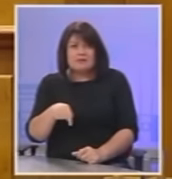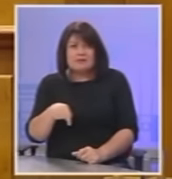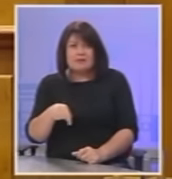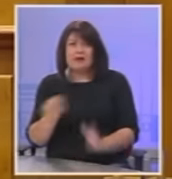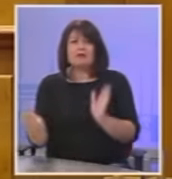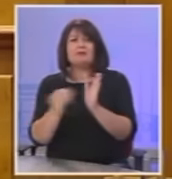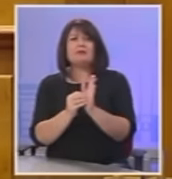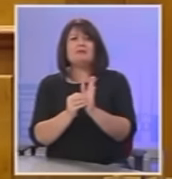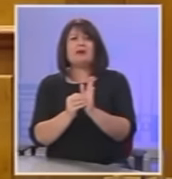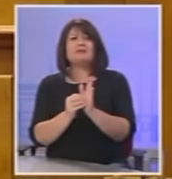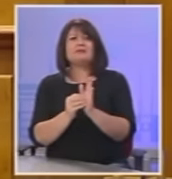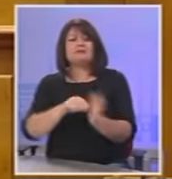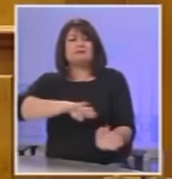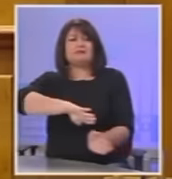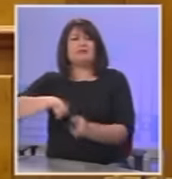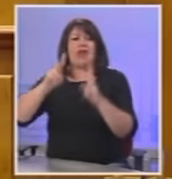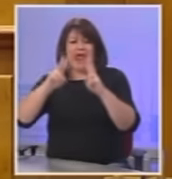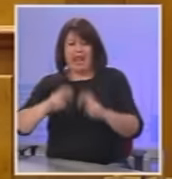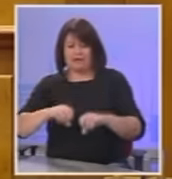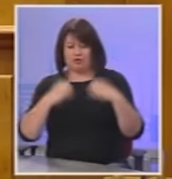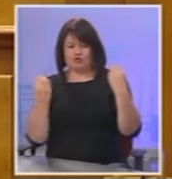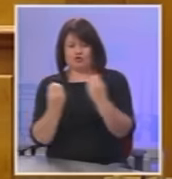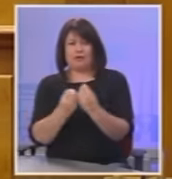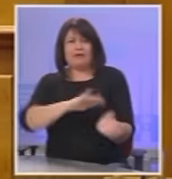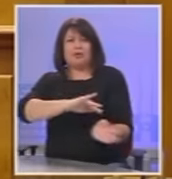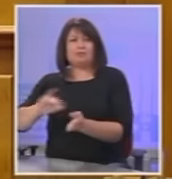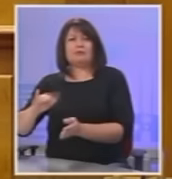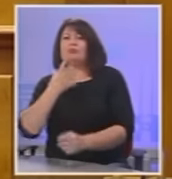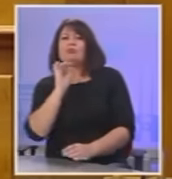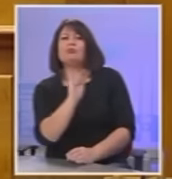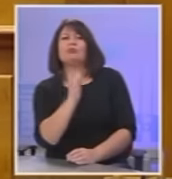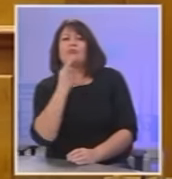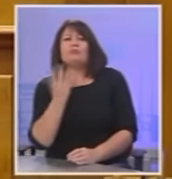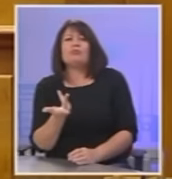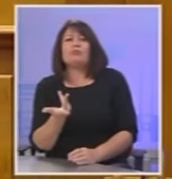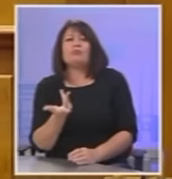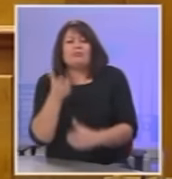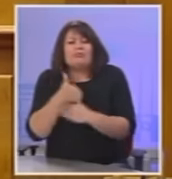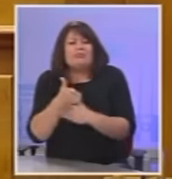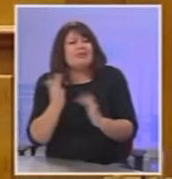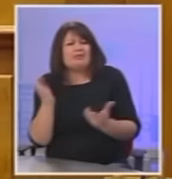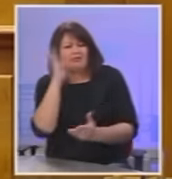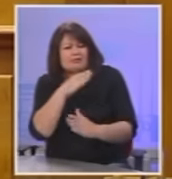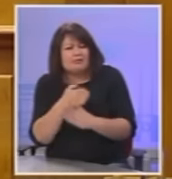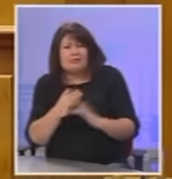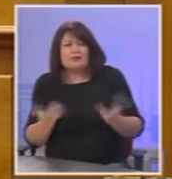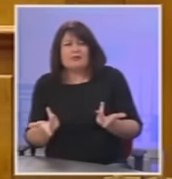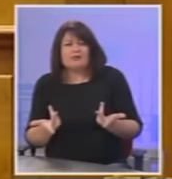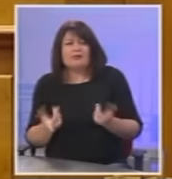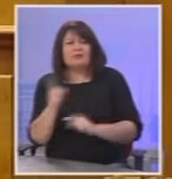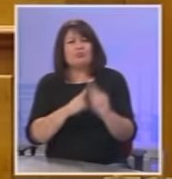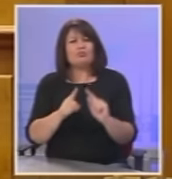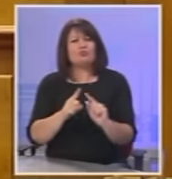και βάζετε εντελώς στο περιθώριο το ελεκτικό συνέδριο. Αλήθεια, γιατί? Τι θέλετε να κρύψετε? Ποιος προσπαθείτε